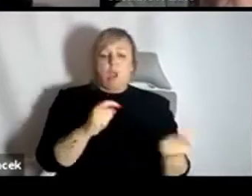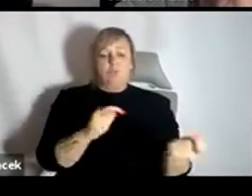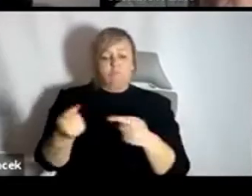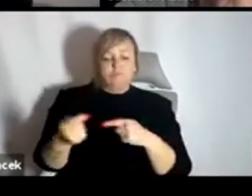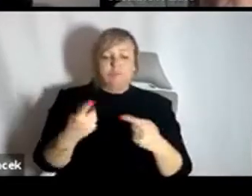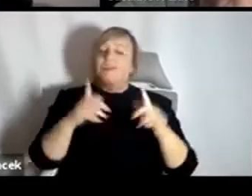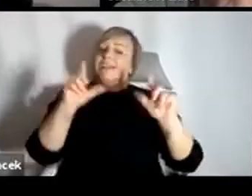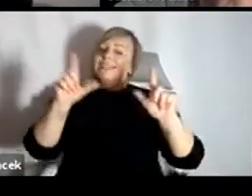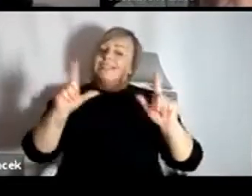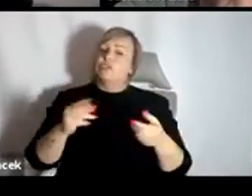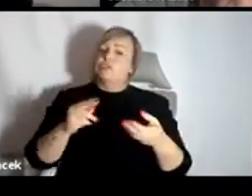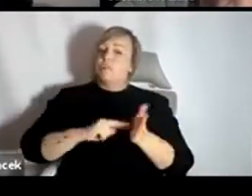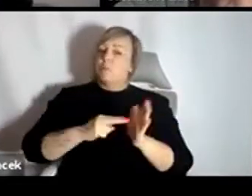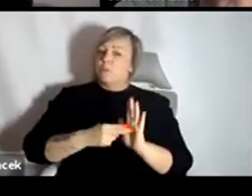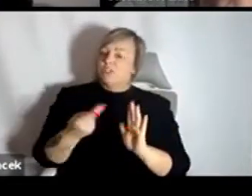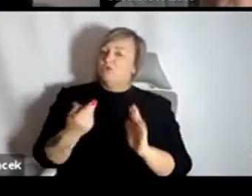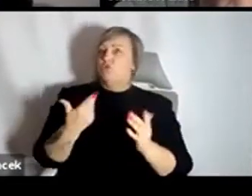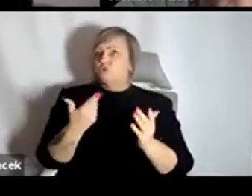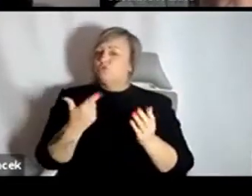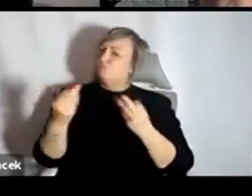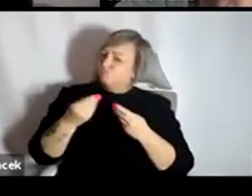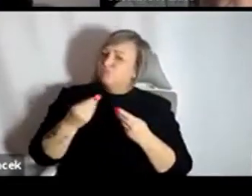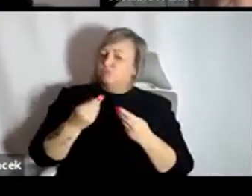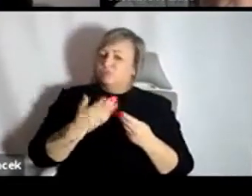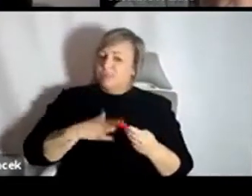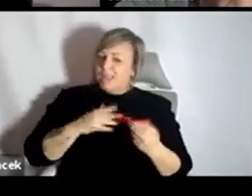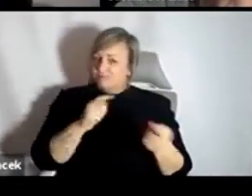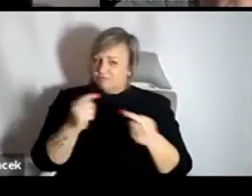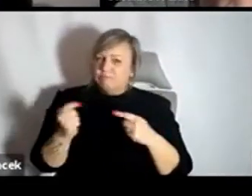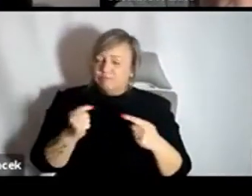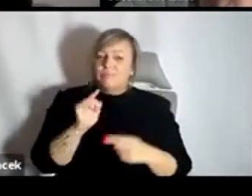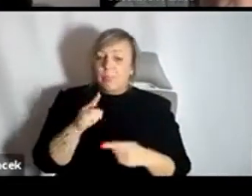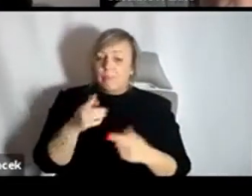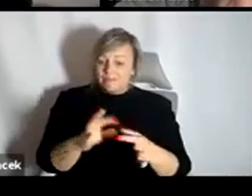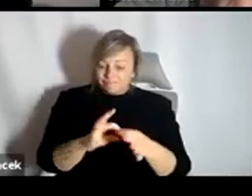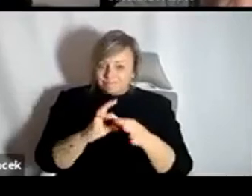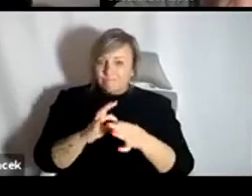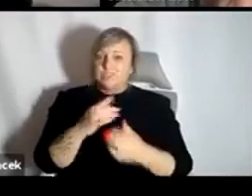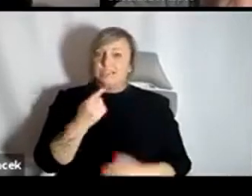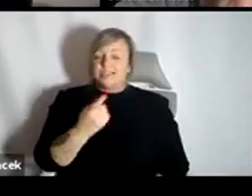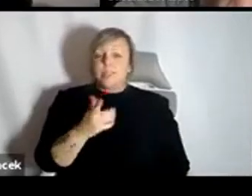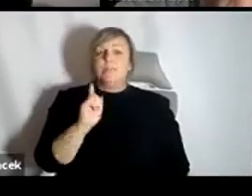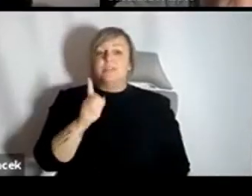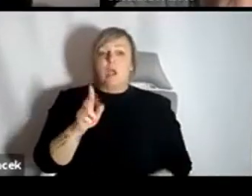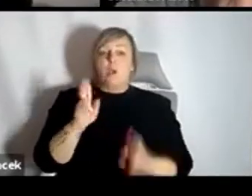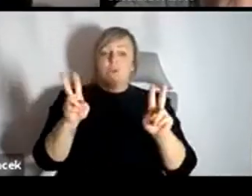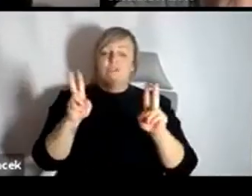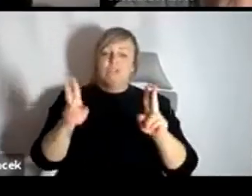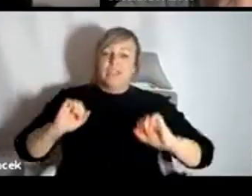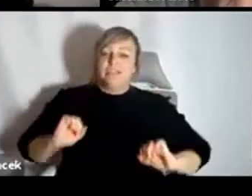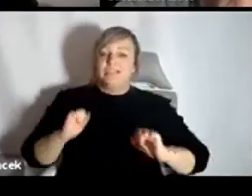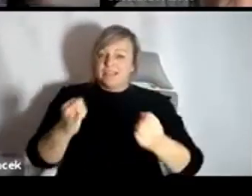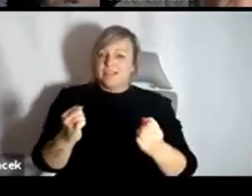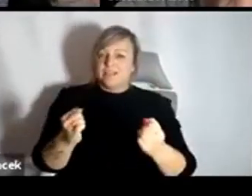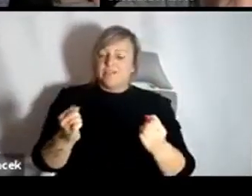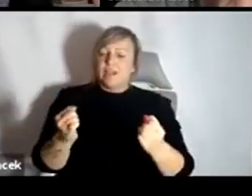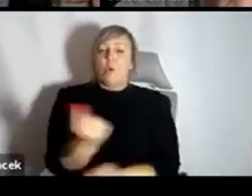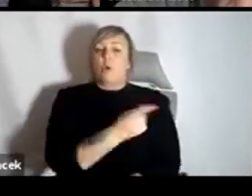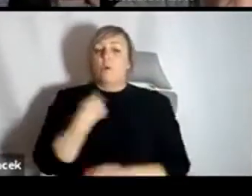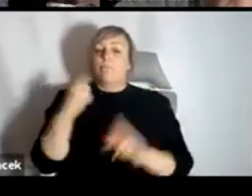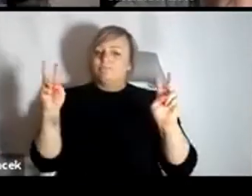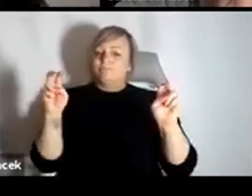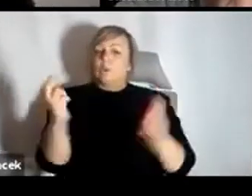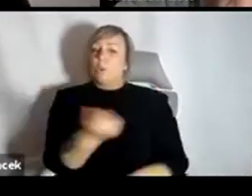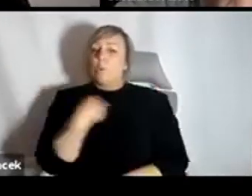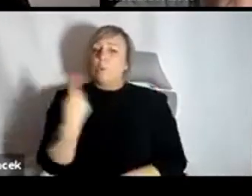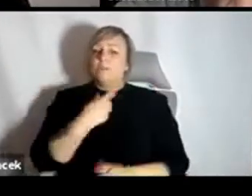Fußball. Und in diesem Zusammenhang seid ihr Mitglied in der Faninitiative Unser Fußball. Weil